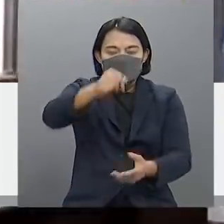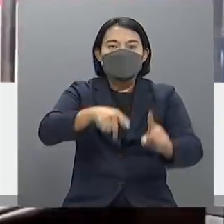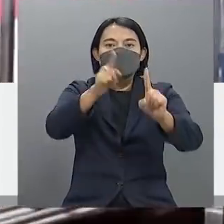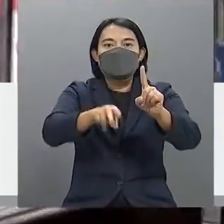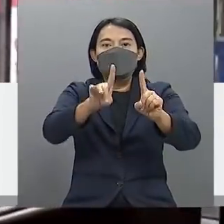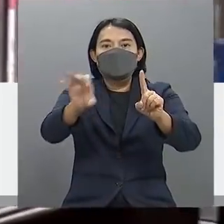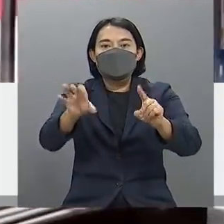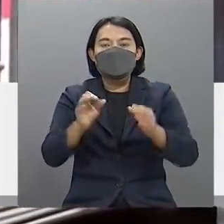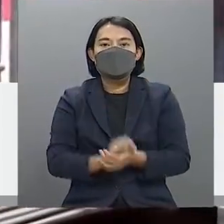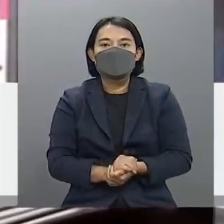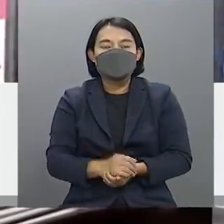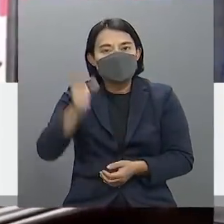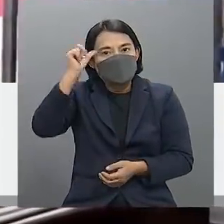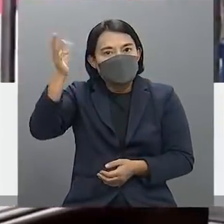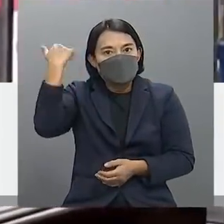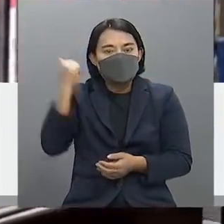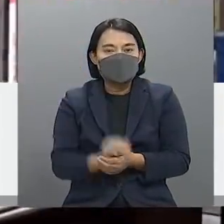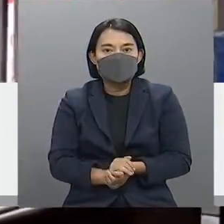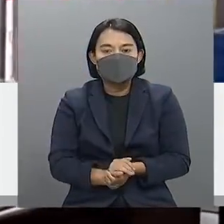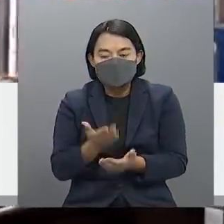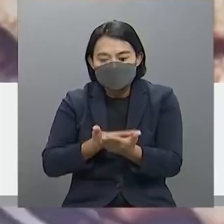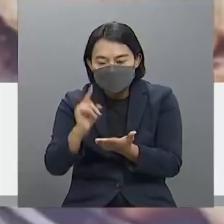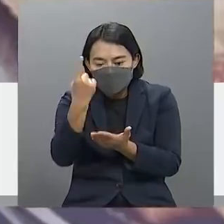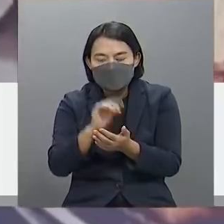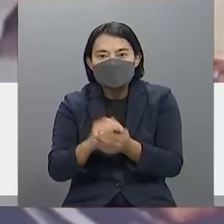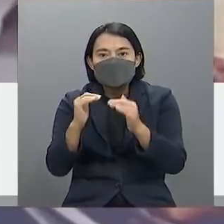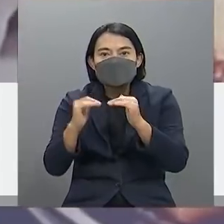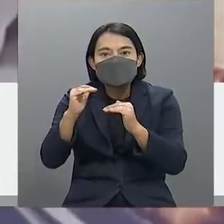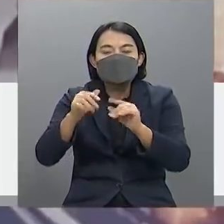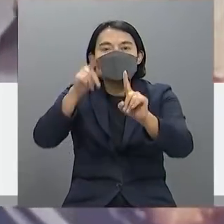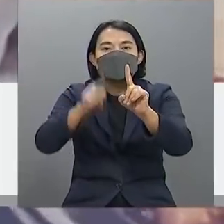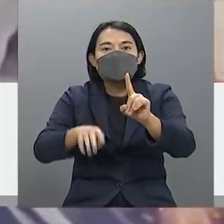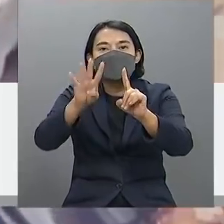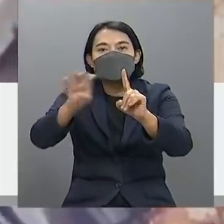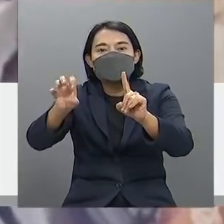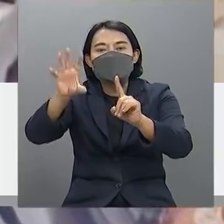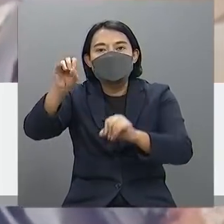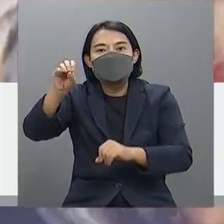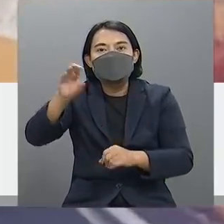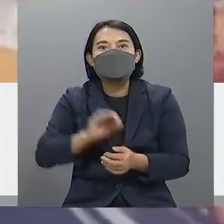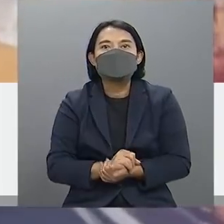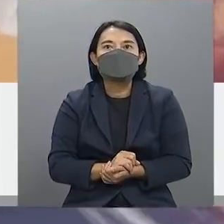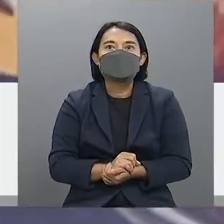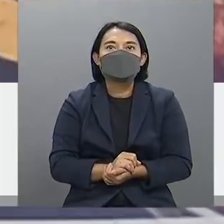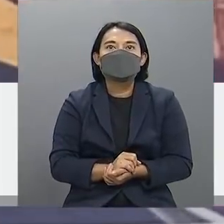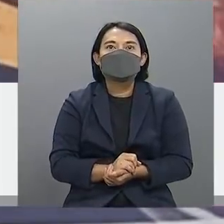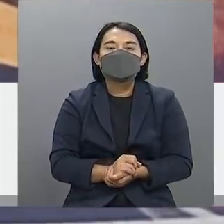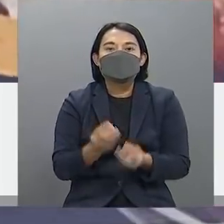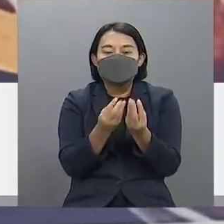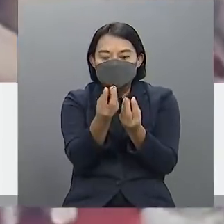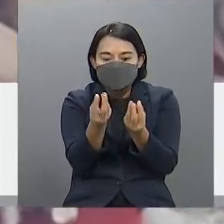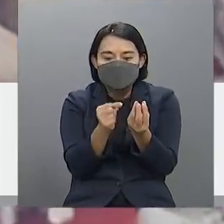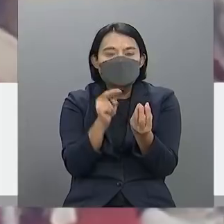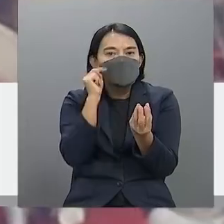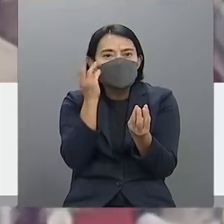วันก่อนไม่ได้ราคาเดิมแล้วค่ะขยับขึ้นมาเป็นพันกับอีก450บาทแถมมะนาวที่ได้น้ำน้อยอีกต่างหากน